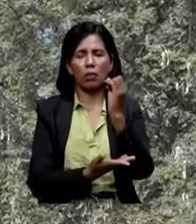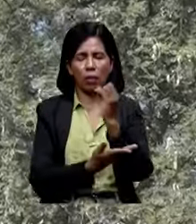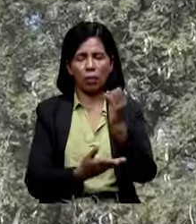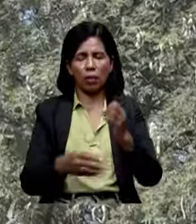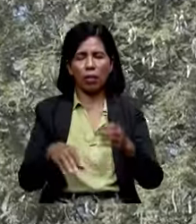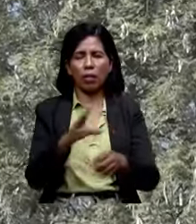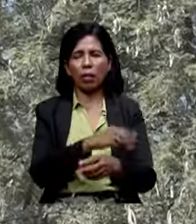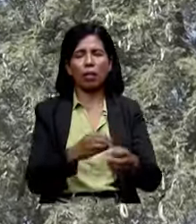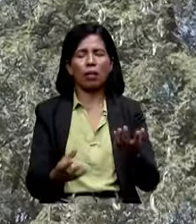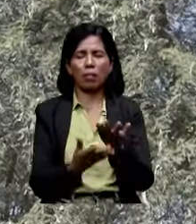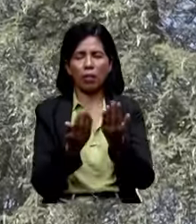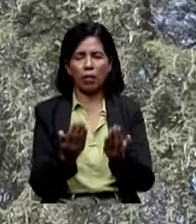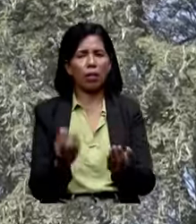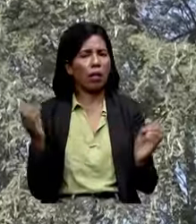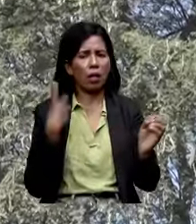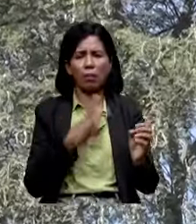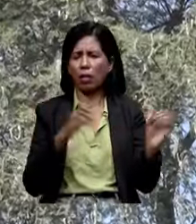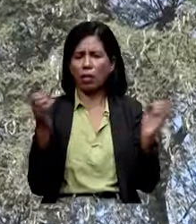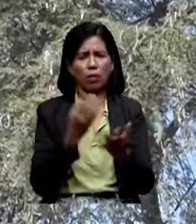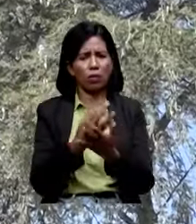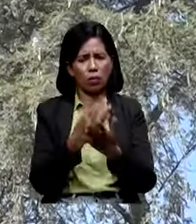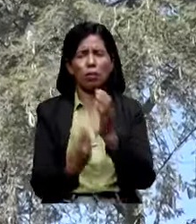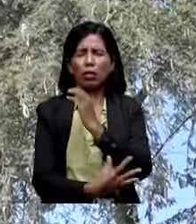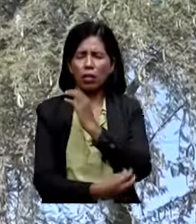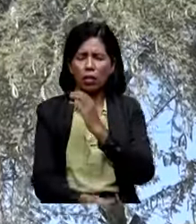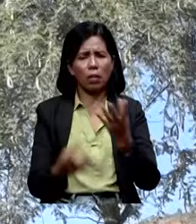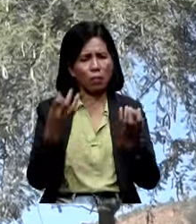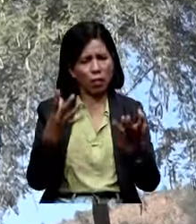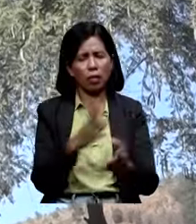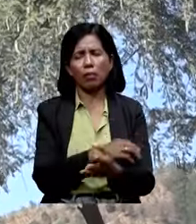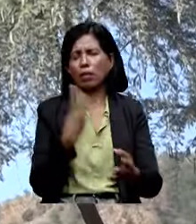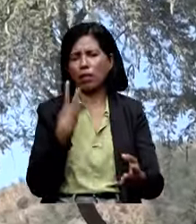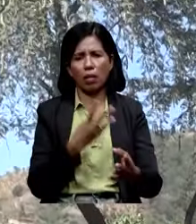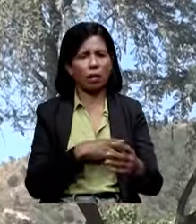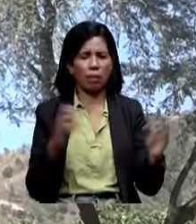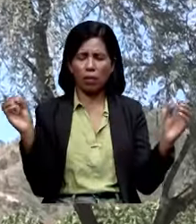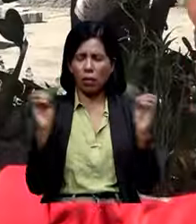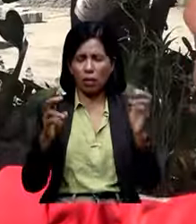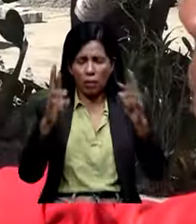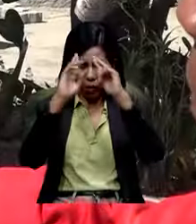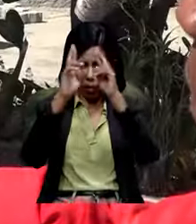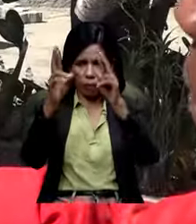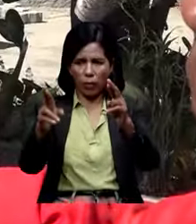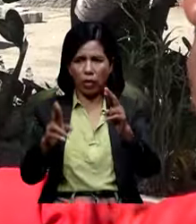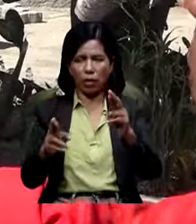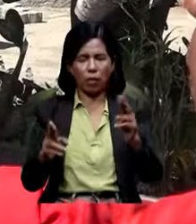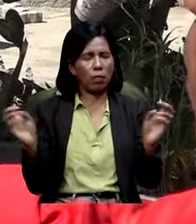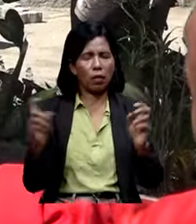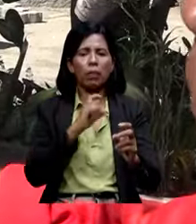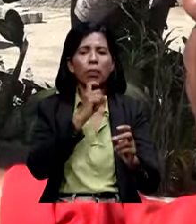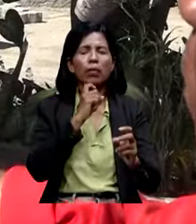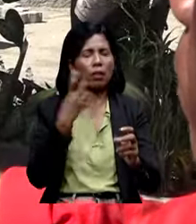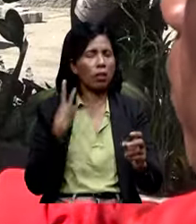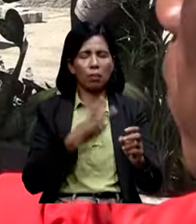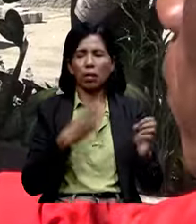bele kasian ba am la iya osan ba ami bele kia ke dalam sanul mungkin sana am nungka ami aten ami respeta ami la ku ai dan ne mak